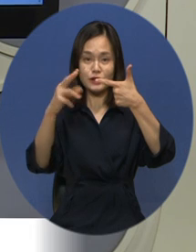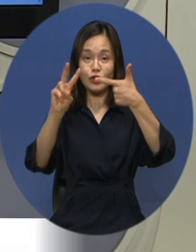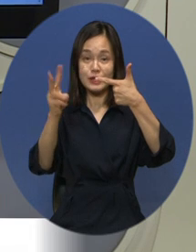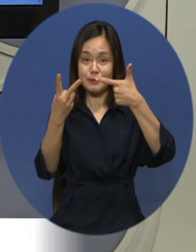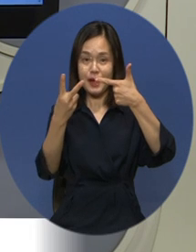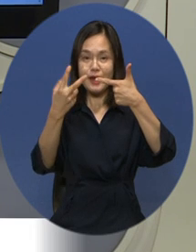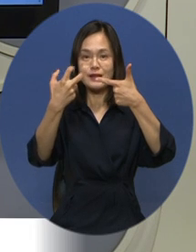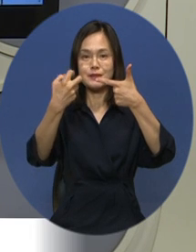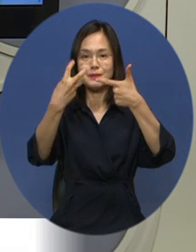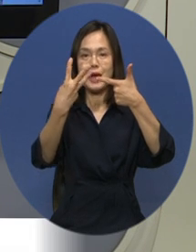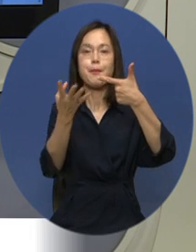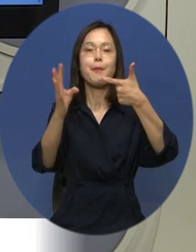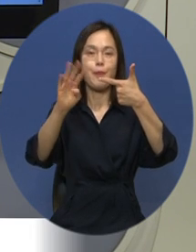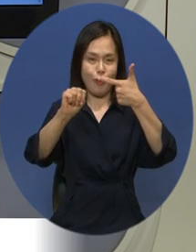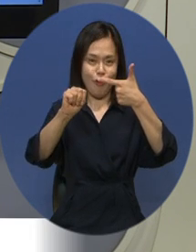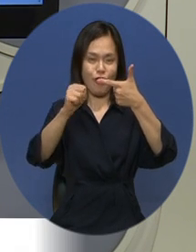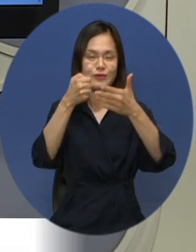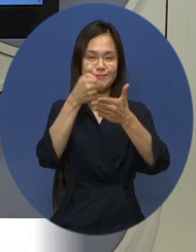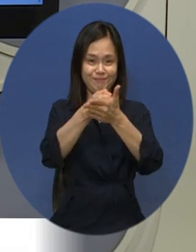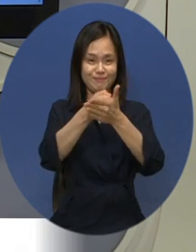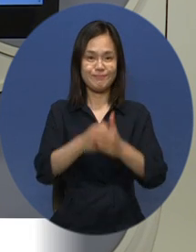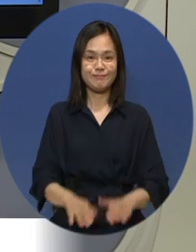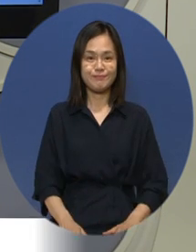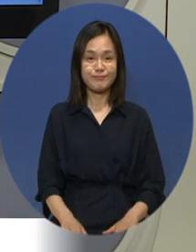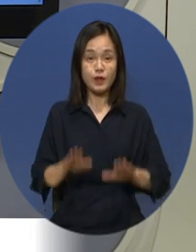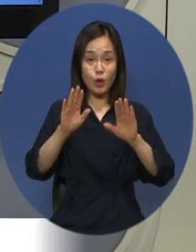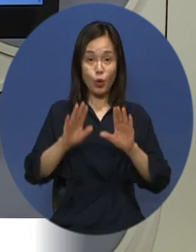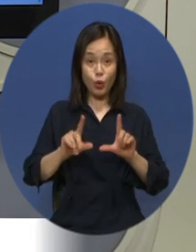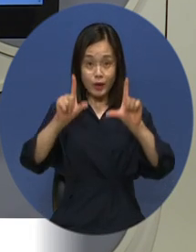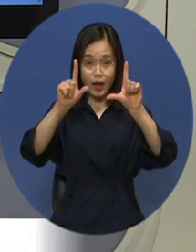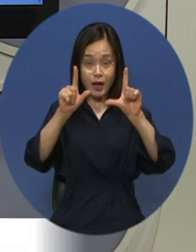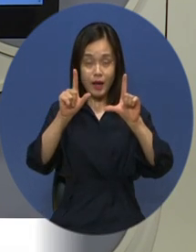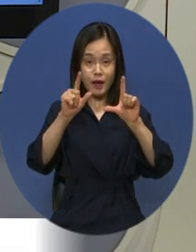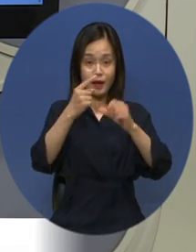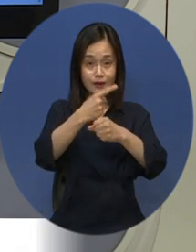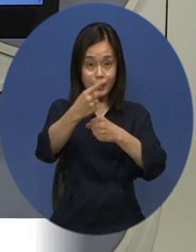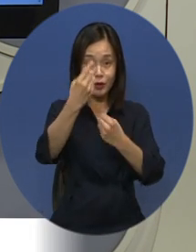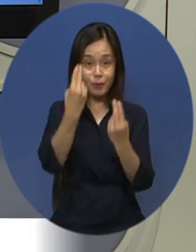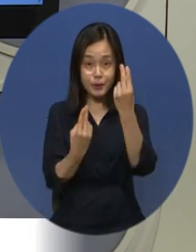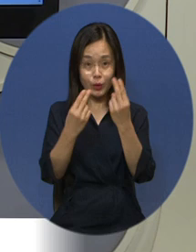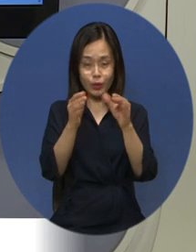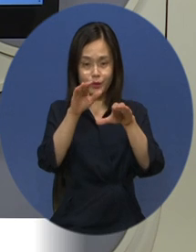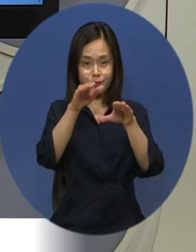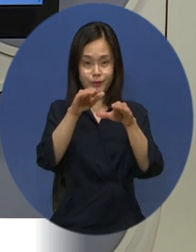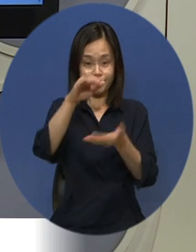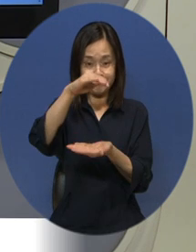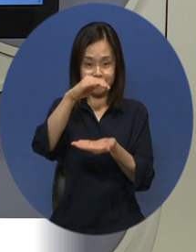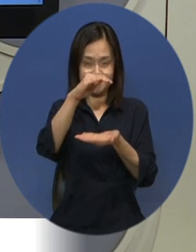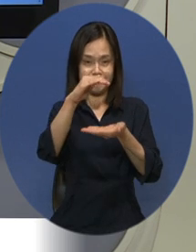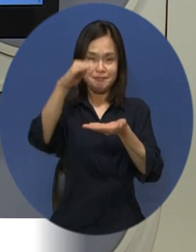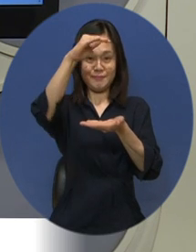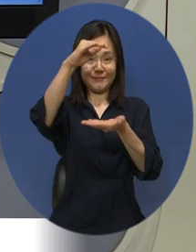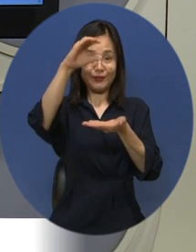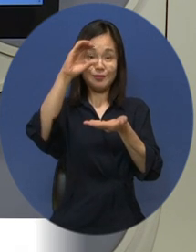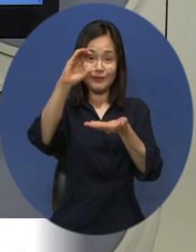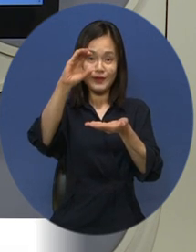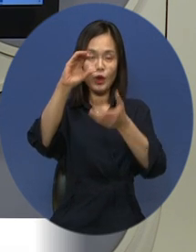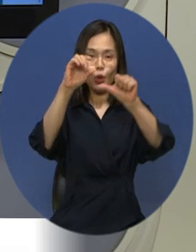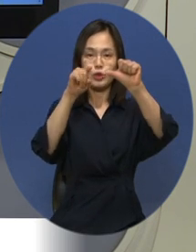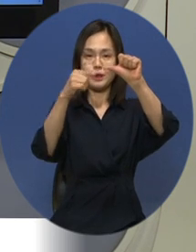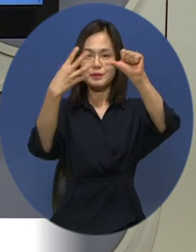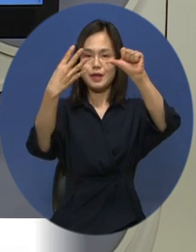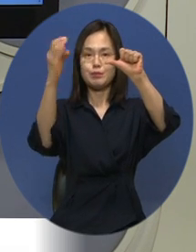밝혔습니다 이는 올해 예산액 인 6조 4천 8백 3억 원 대비 5.4% 증가한